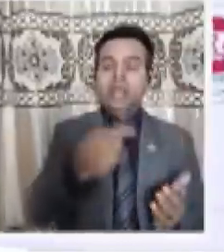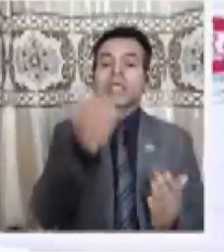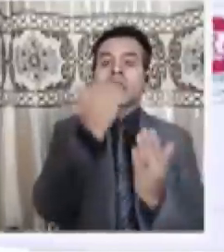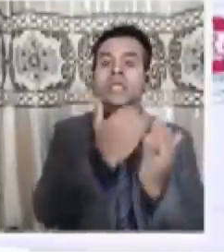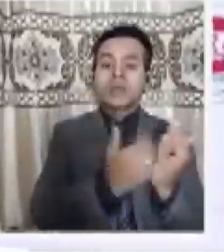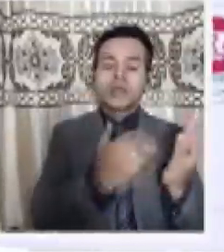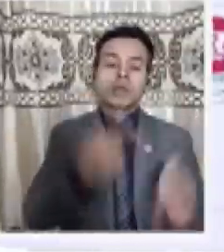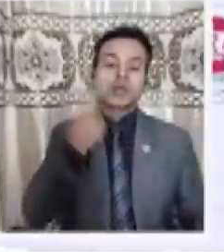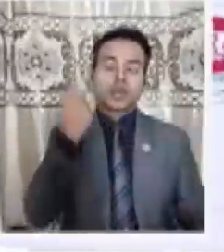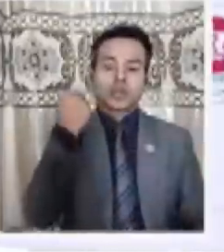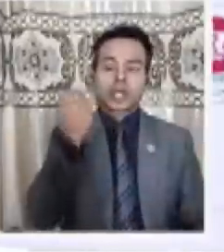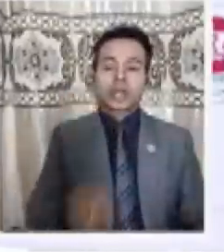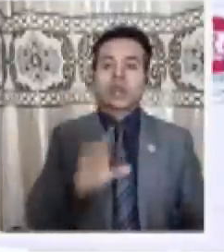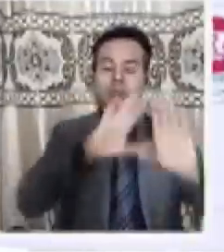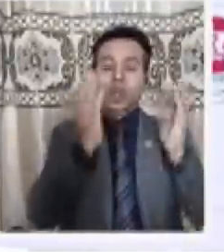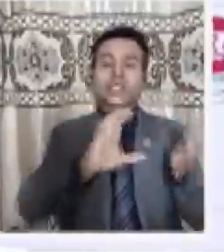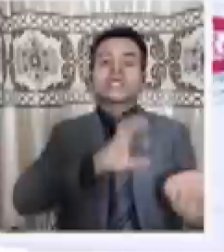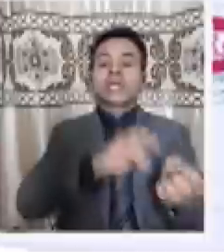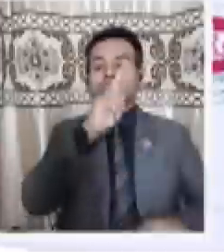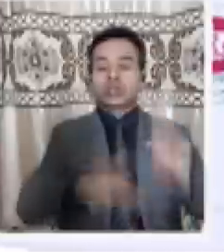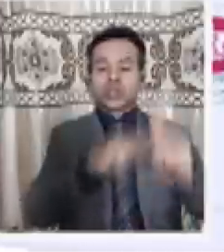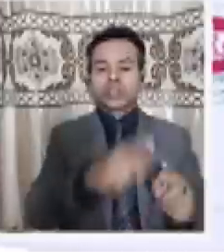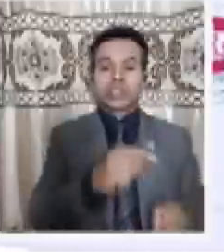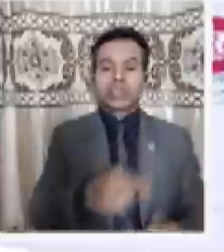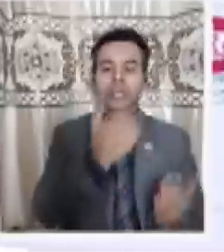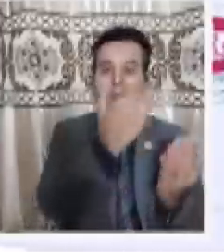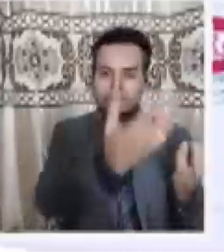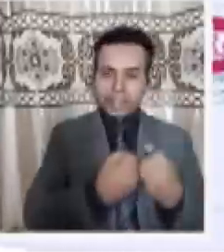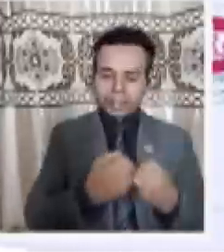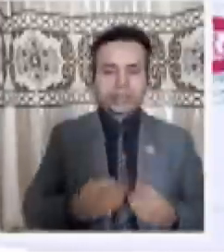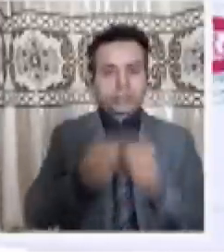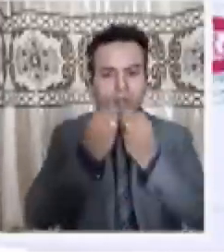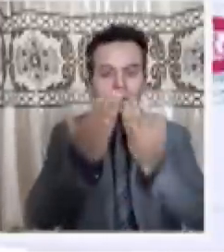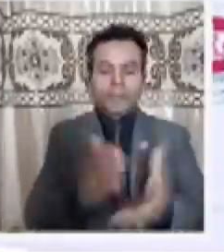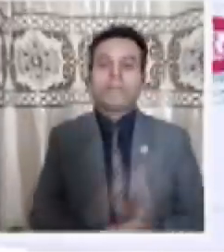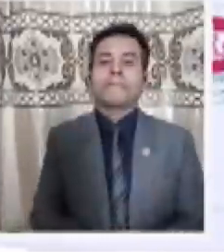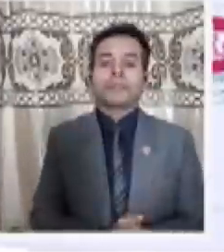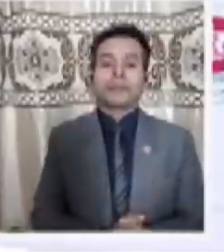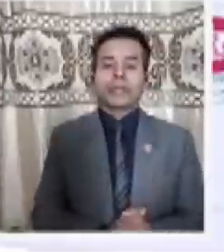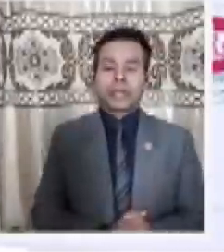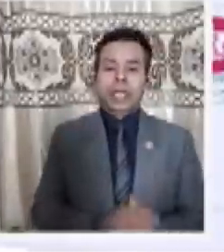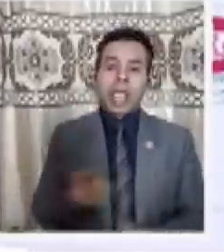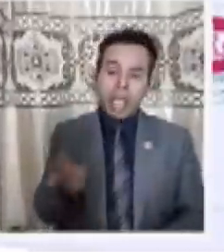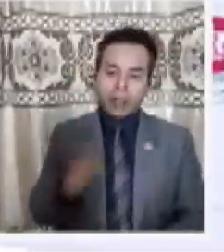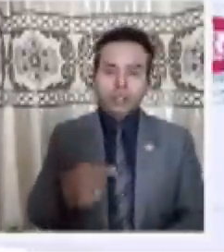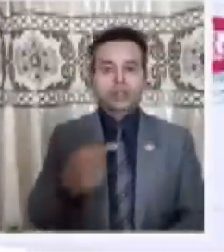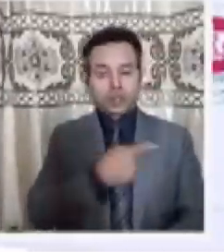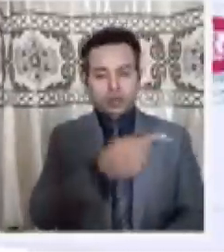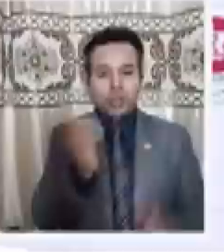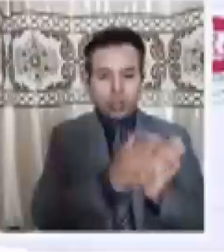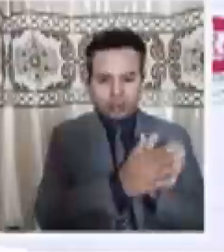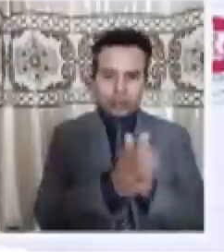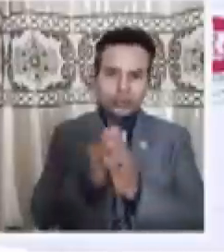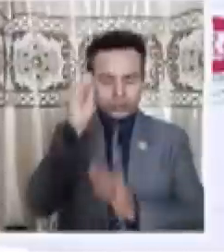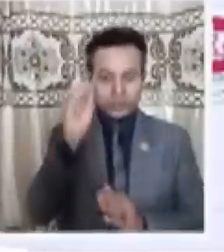রিপোর্ট 8 জুলাই 2020। শেষ করব, শেষ করার আগে প্রতিদিনের মতো আজও বলবো, আপনার